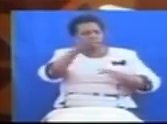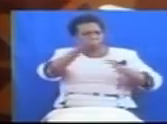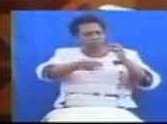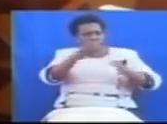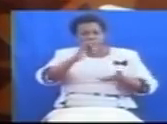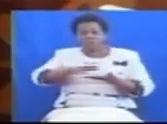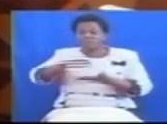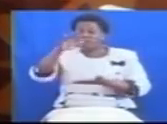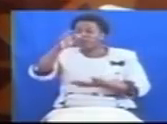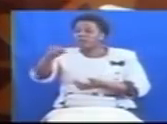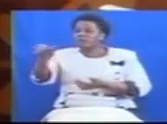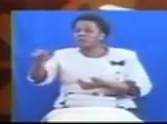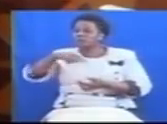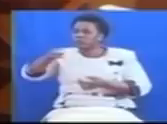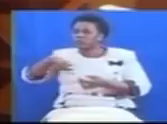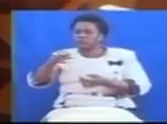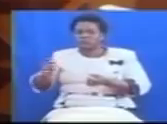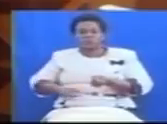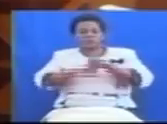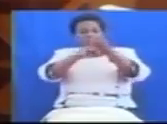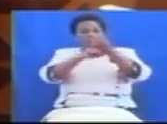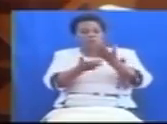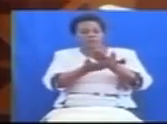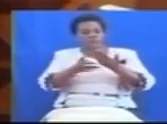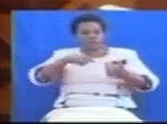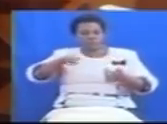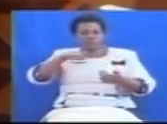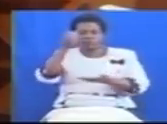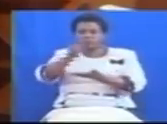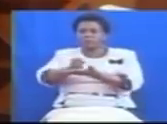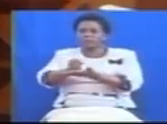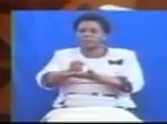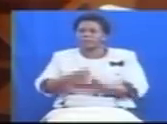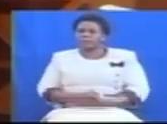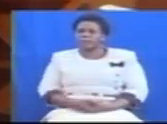watu wote na ustawi wa nchi yetu. Amina.